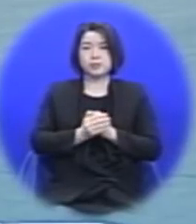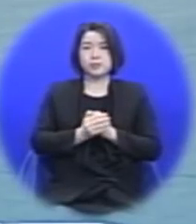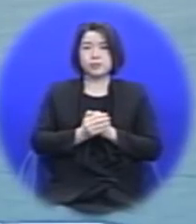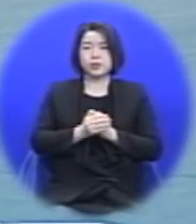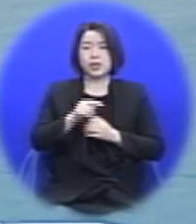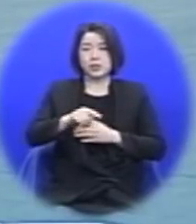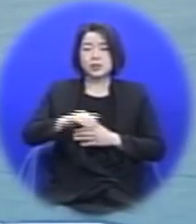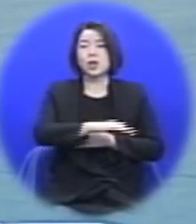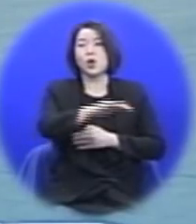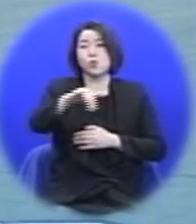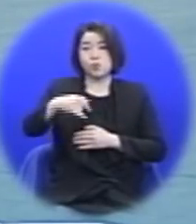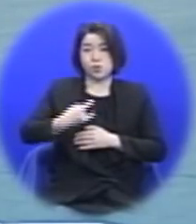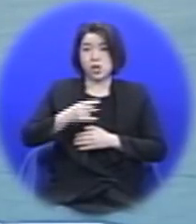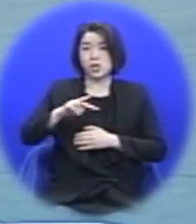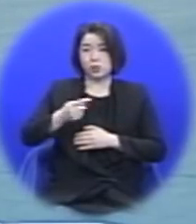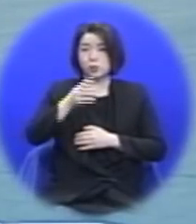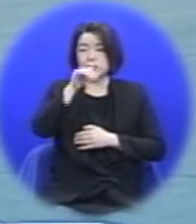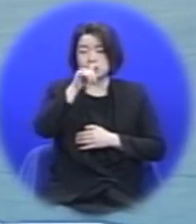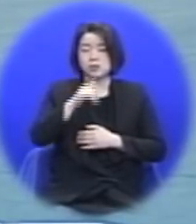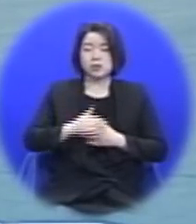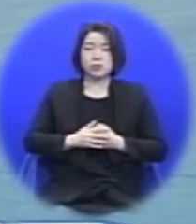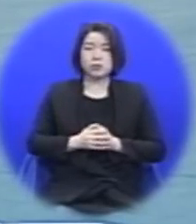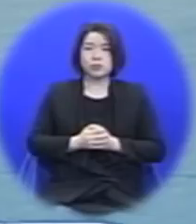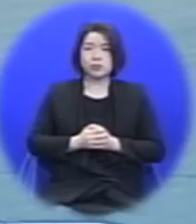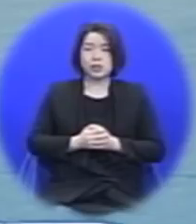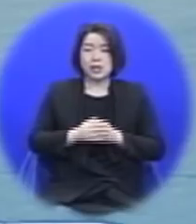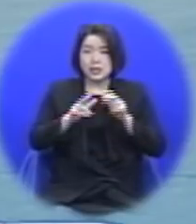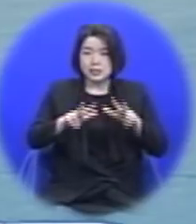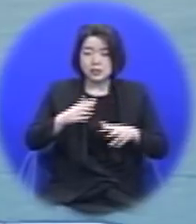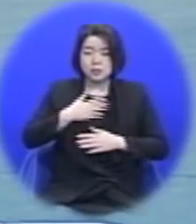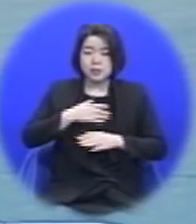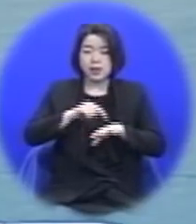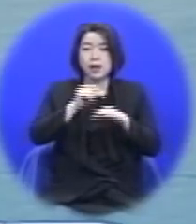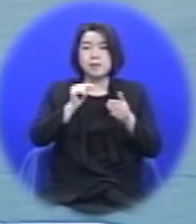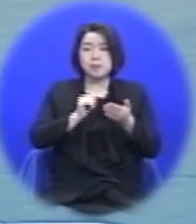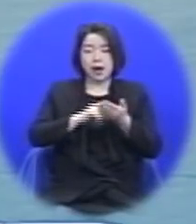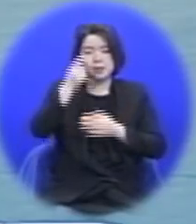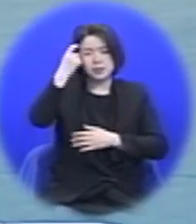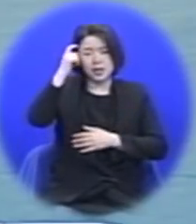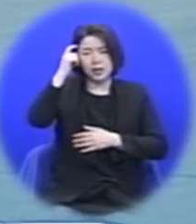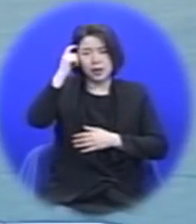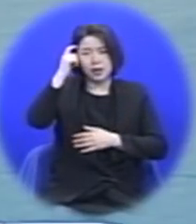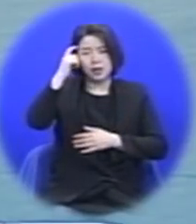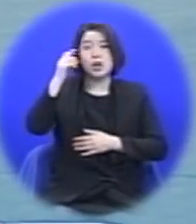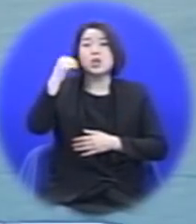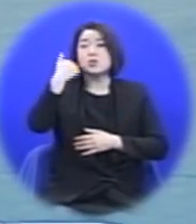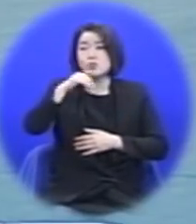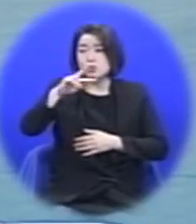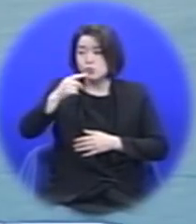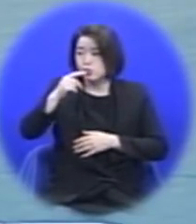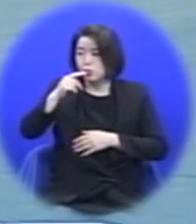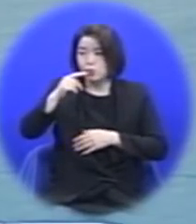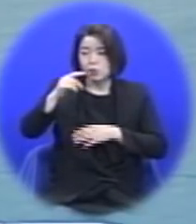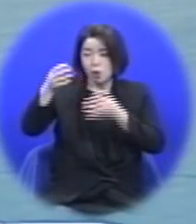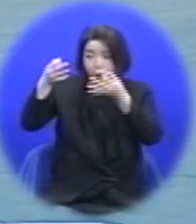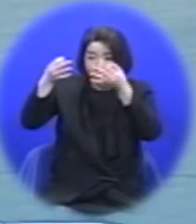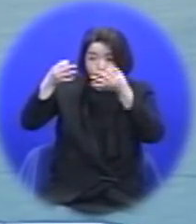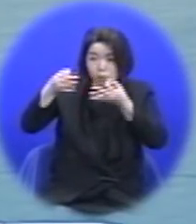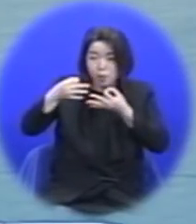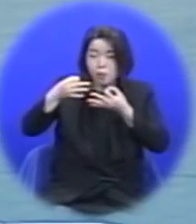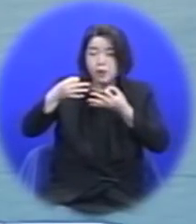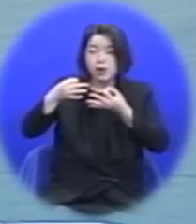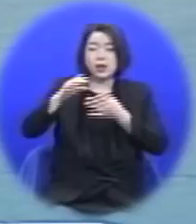그게 우리들에게 있잖아요. 지금 내 마음의 생각, 누구도 볼 거라고 생각하지